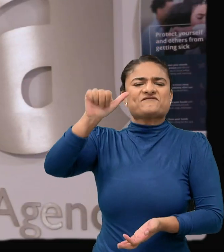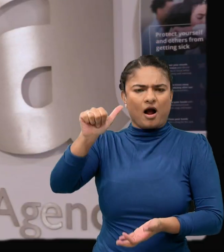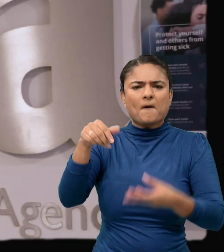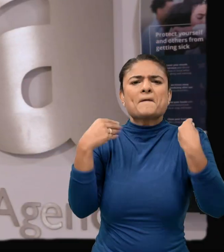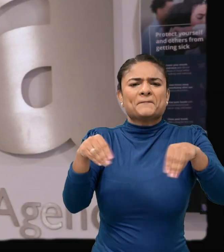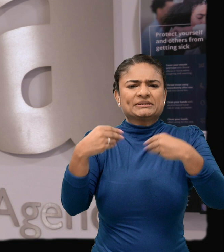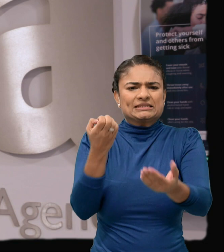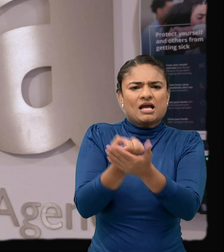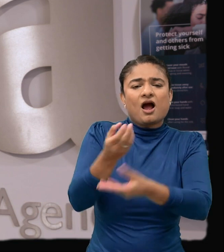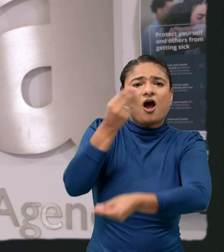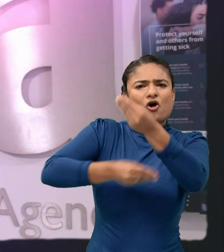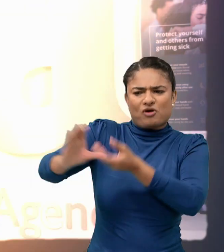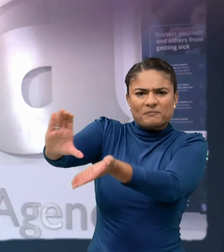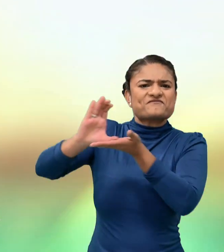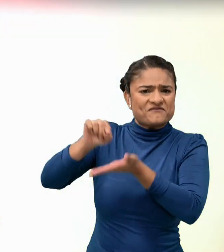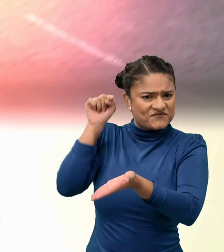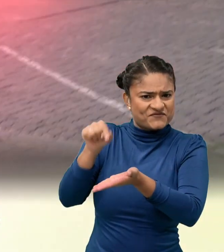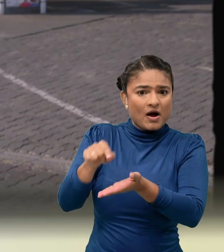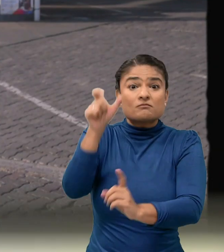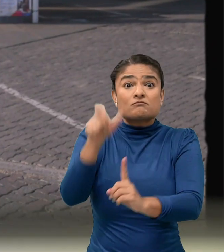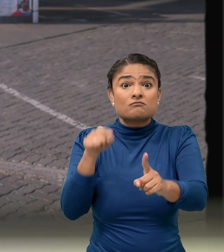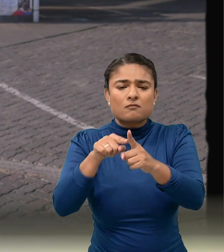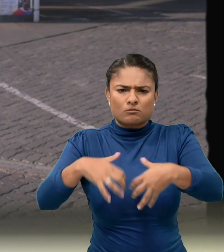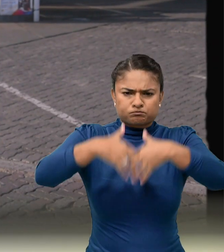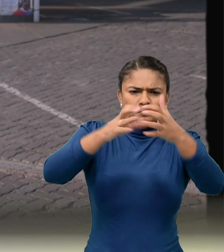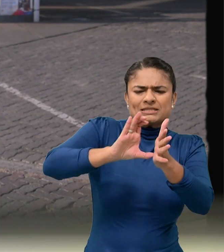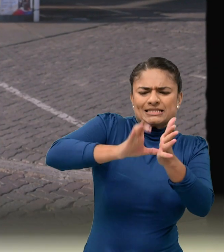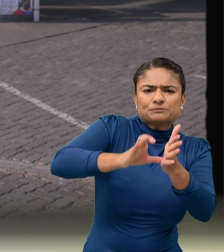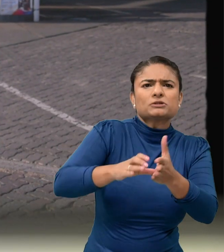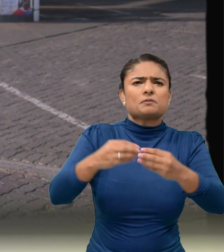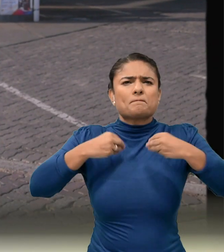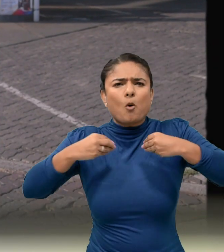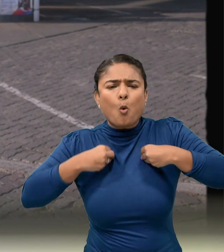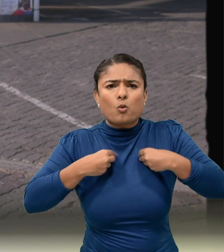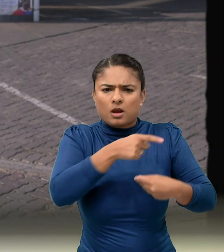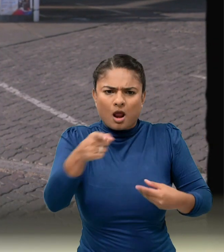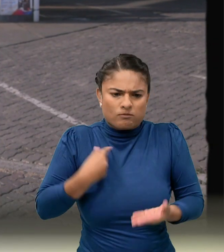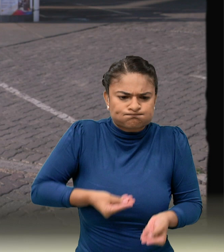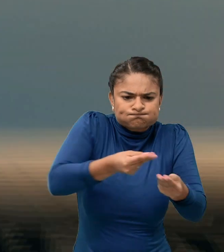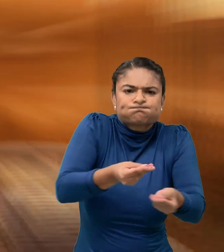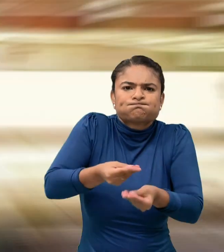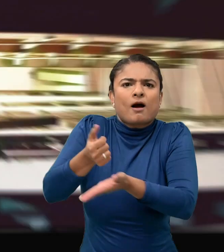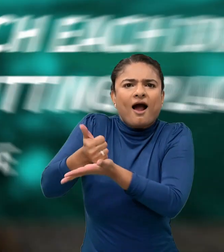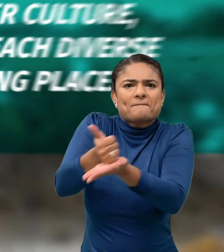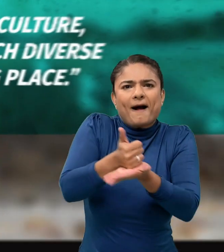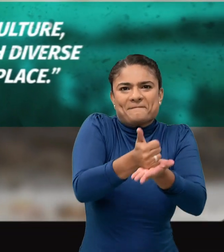Finance Agency, SEFA, has designed a scheme solely for entrepreneurs with disabilities.